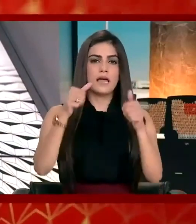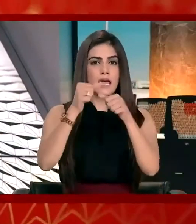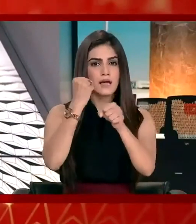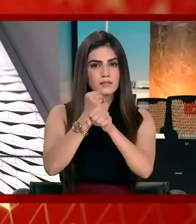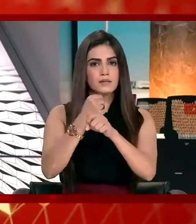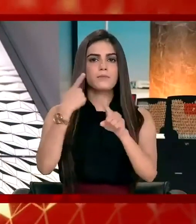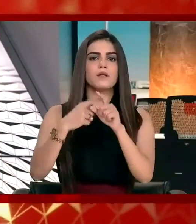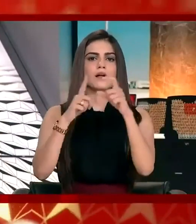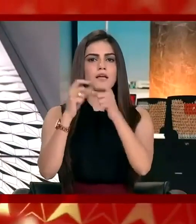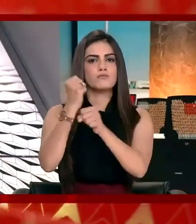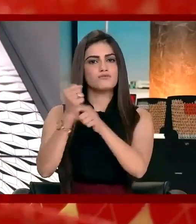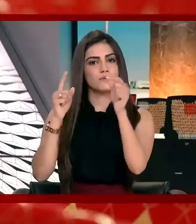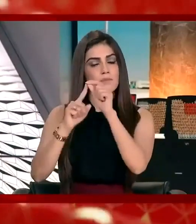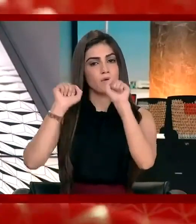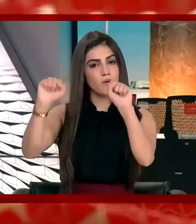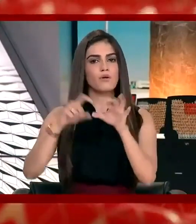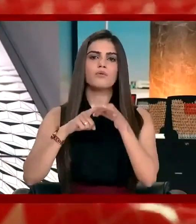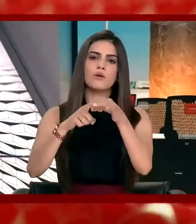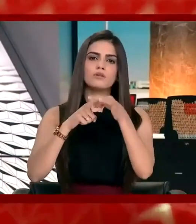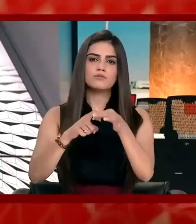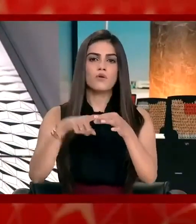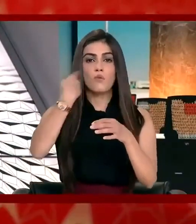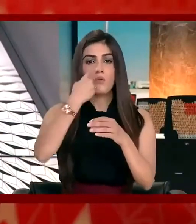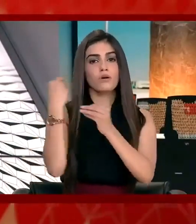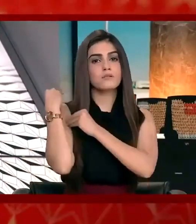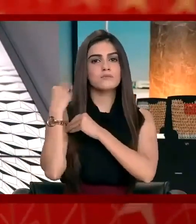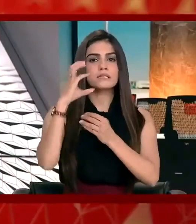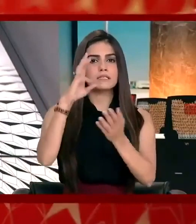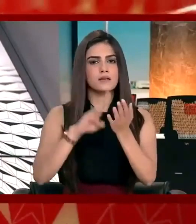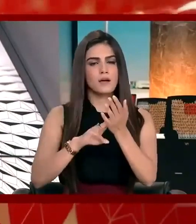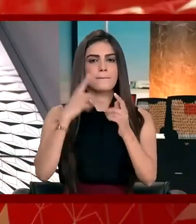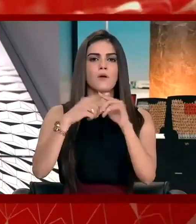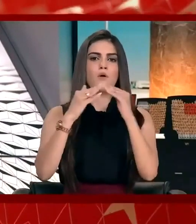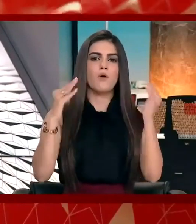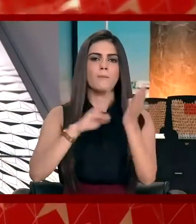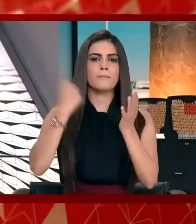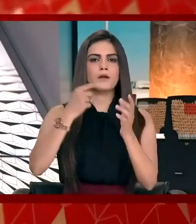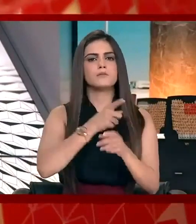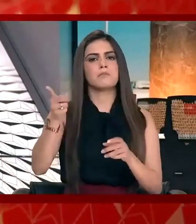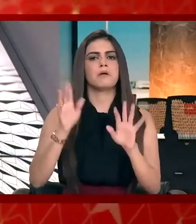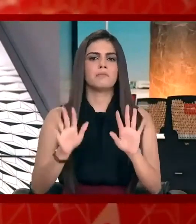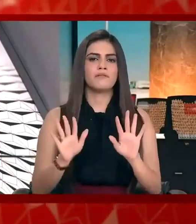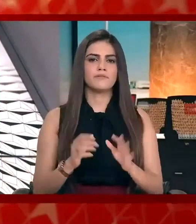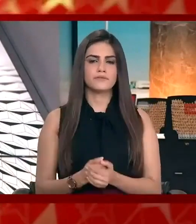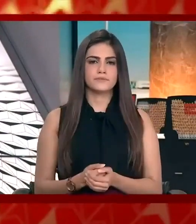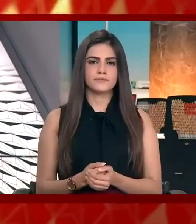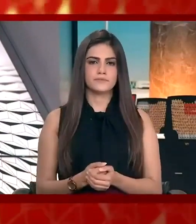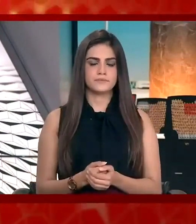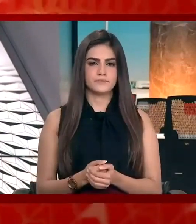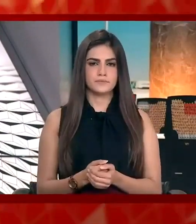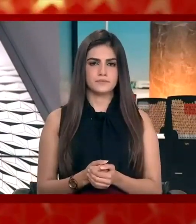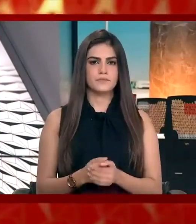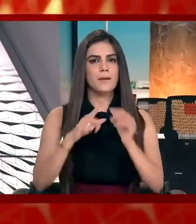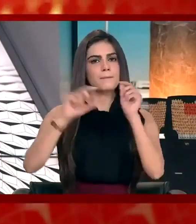जी डीजीपी के चयन पर सवाल उठाना वास्तव में मुख्यमंत्री और गृहमंत्री पर सवाल उठाना है अगली